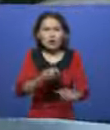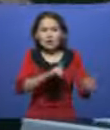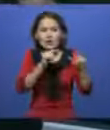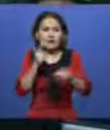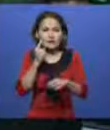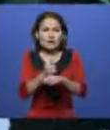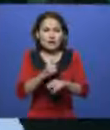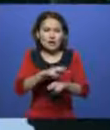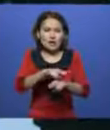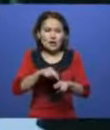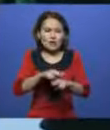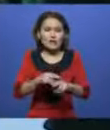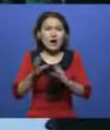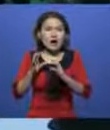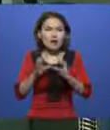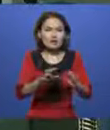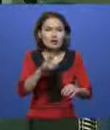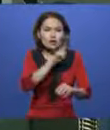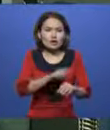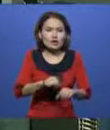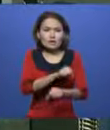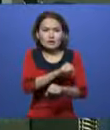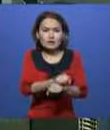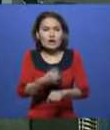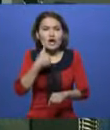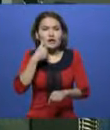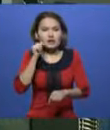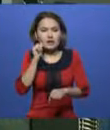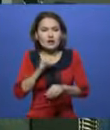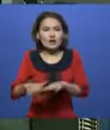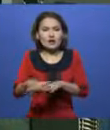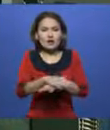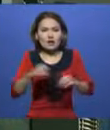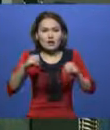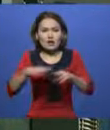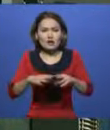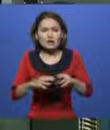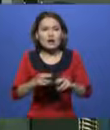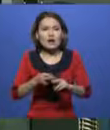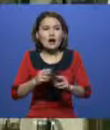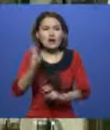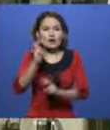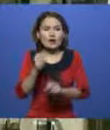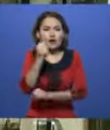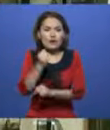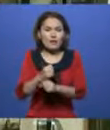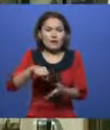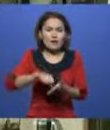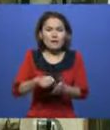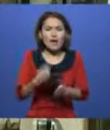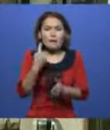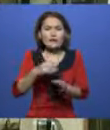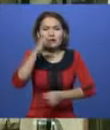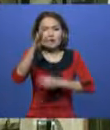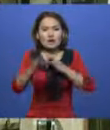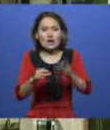Өйткені қазір Брюссельде қоғамдық көліктер тоқтап тұр. Ал күні кешегі Телис пен Евростар теміржол компаниясы қызметкерлерінің бір тәулікке